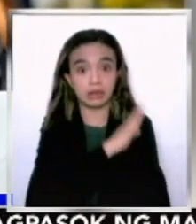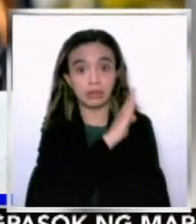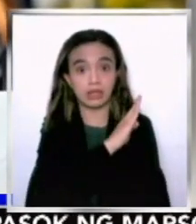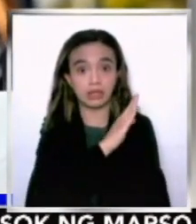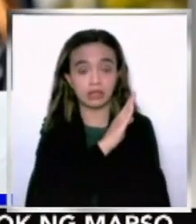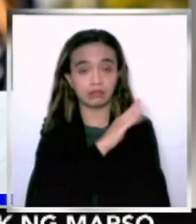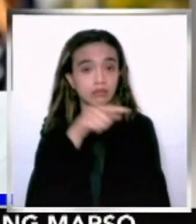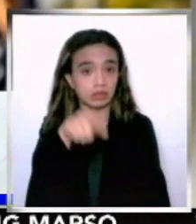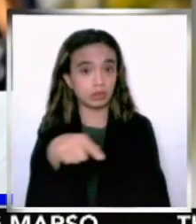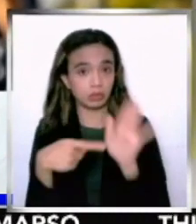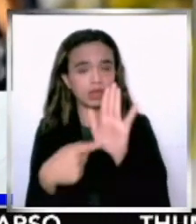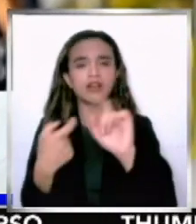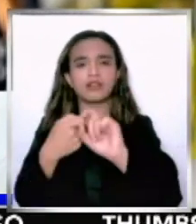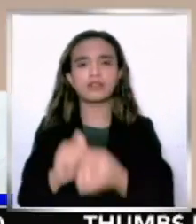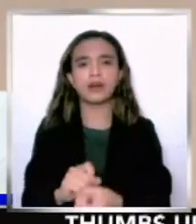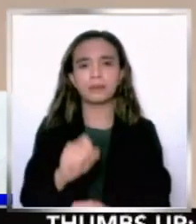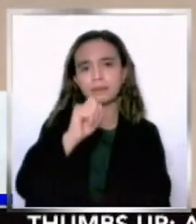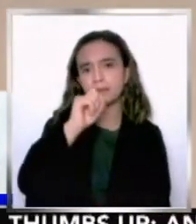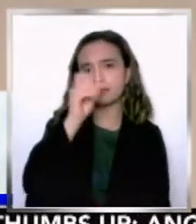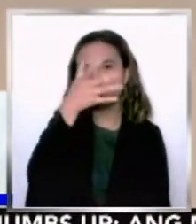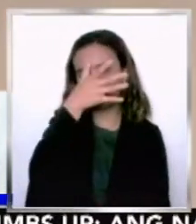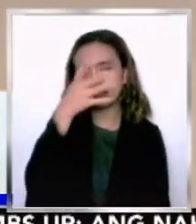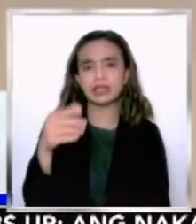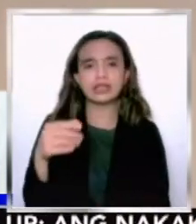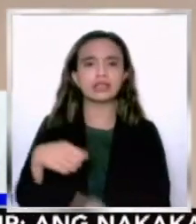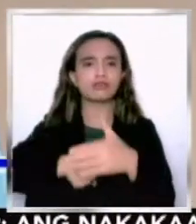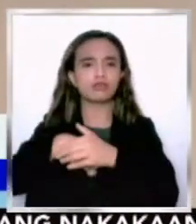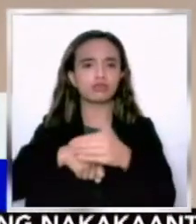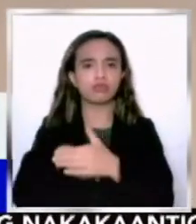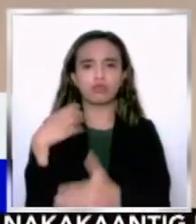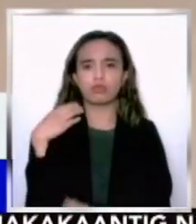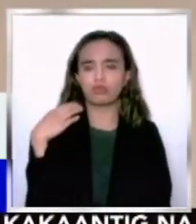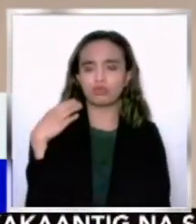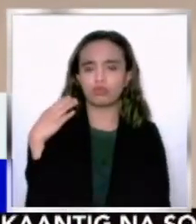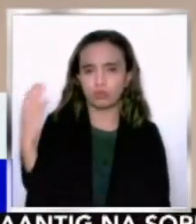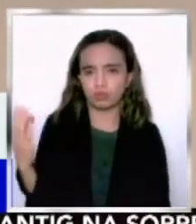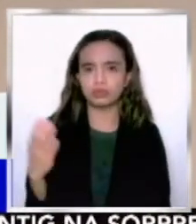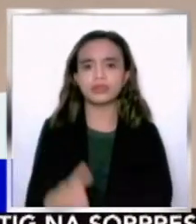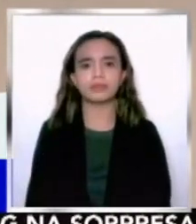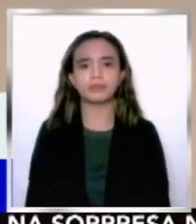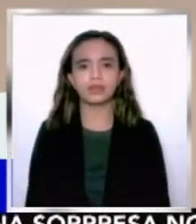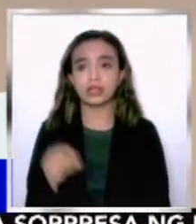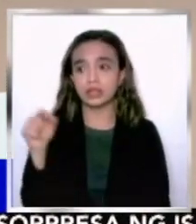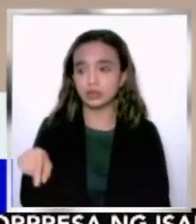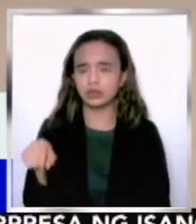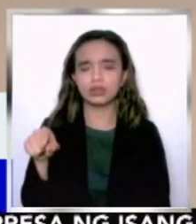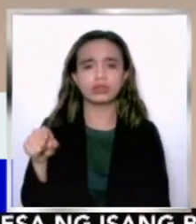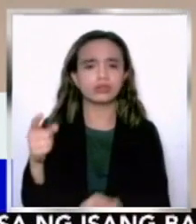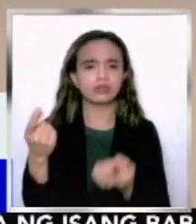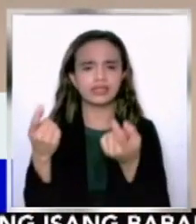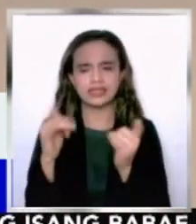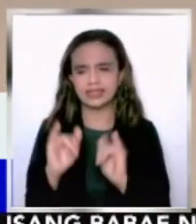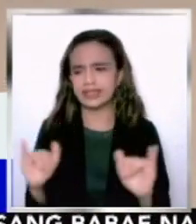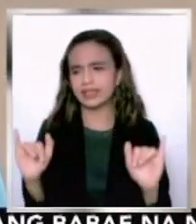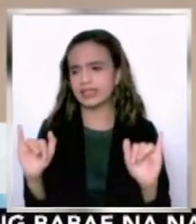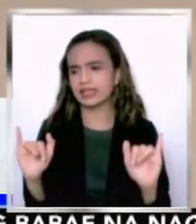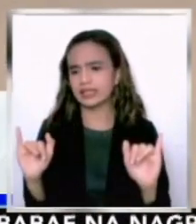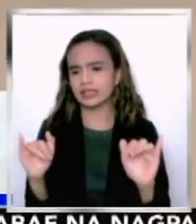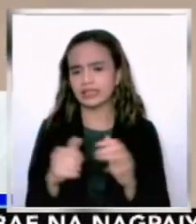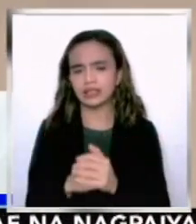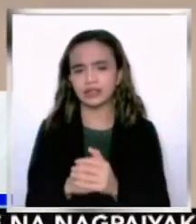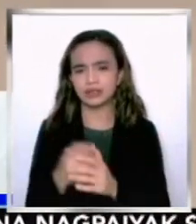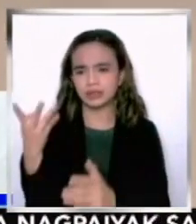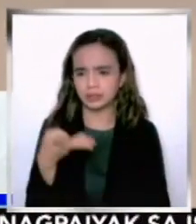na isang football coach. I don't even think I'm very brave, but he's definitely tried to instill that in all four of us kids